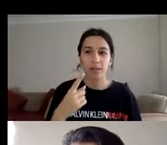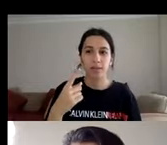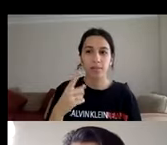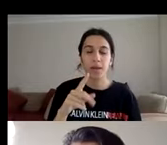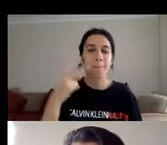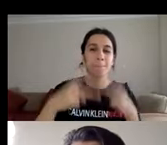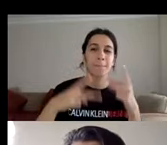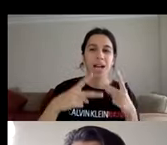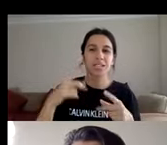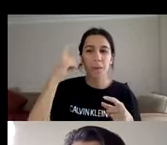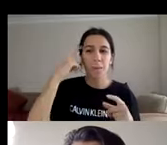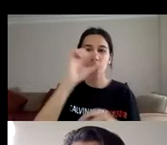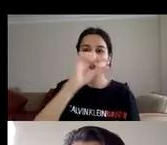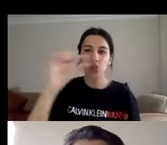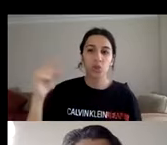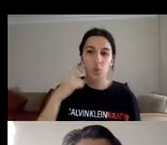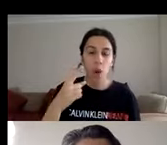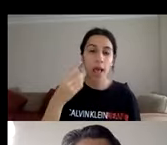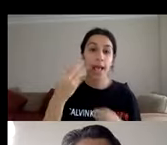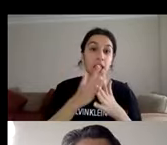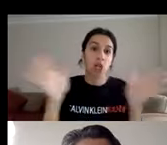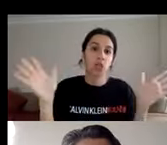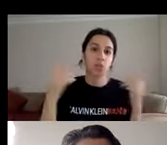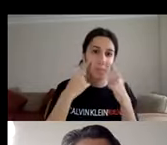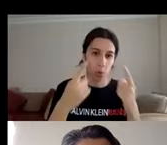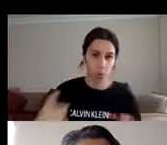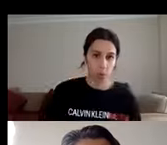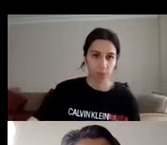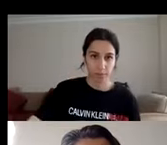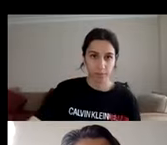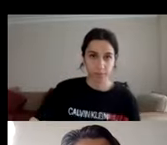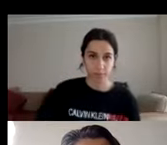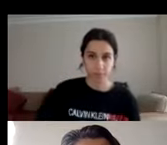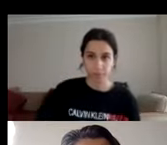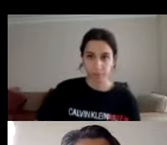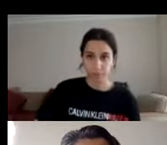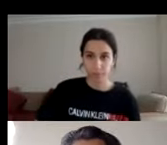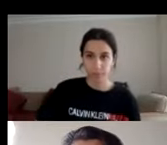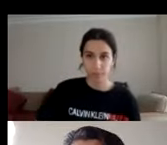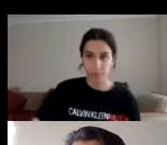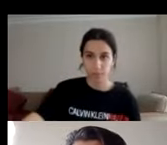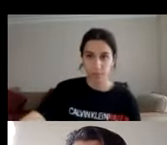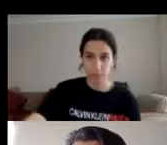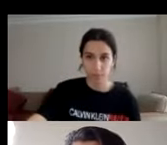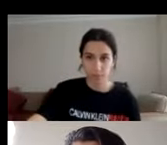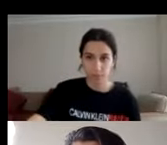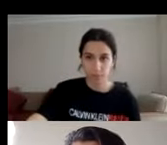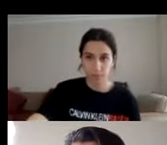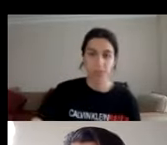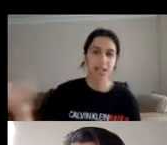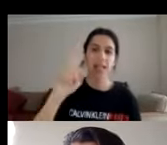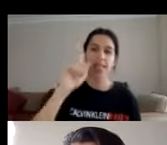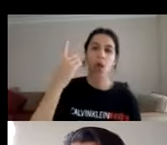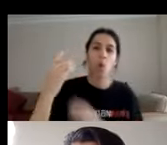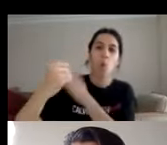başlıklar altında meseleye daha geniş bir perspektiften bakmamızı sağlamaya çalışıyorlar. İşte tek kolu olmayan ampute bir